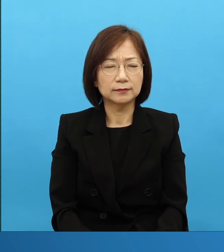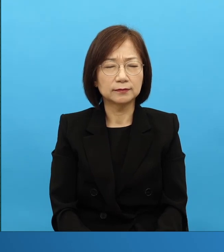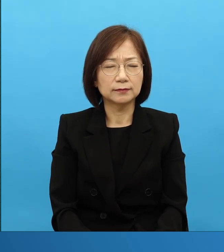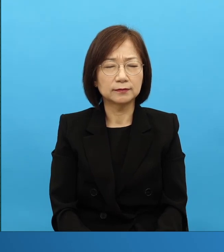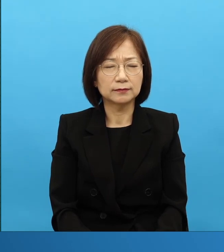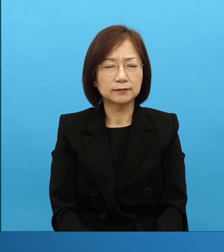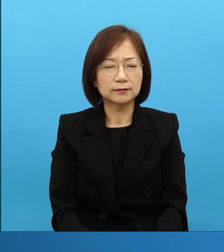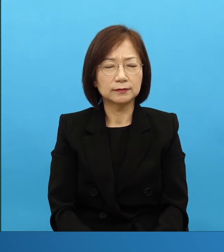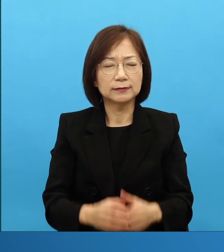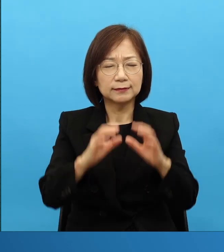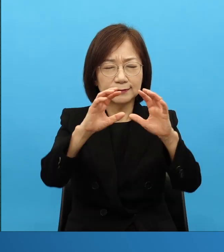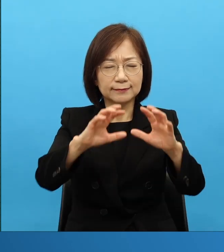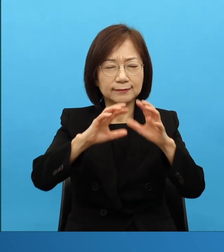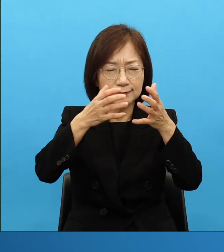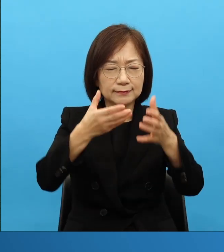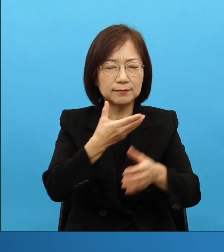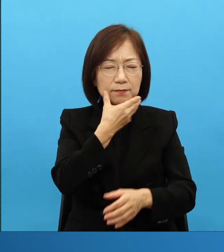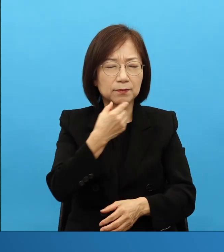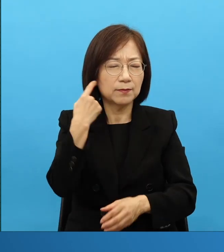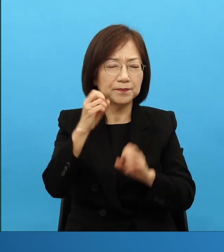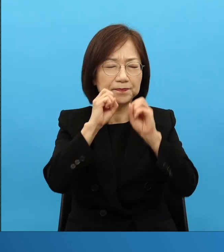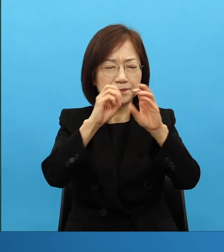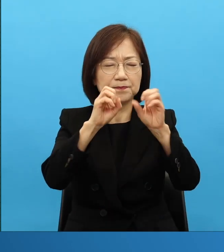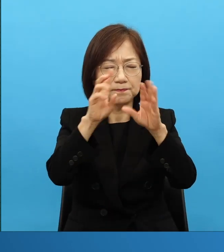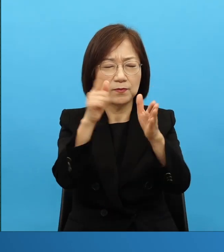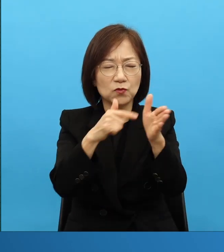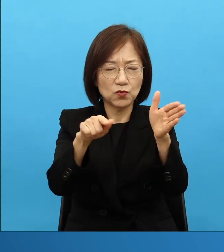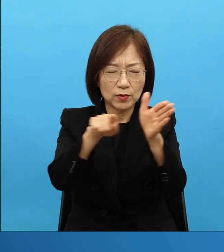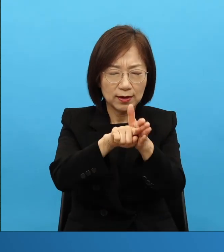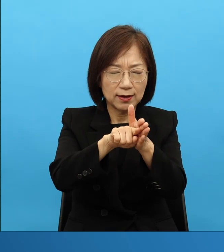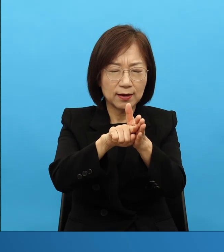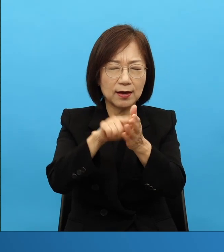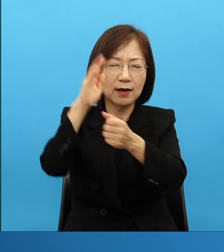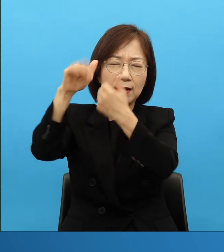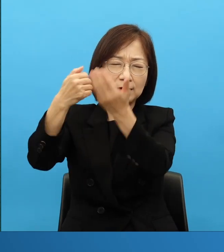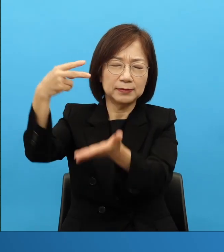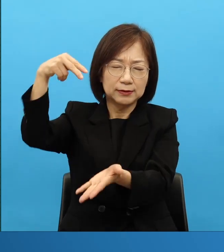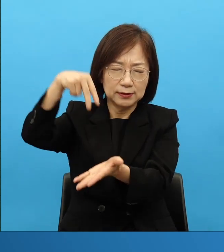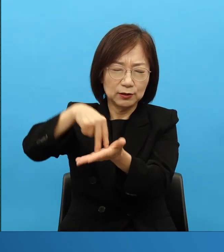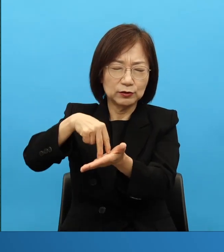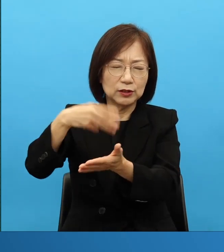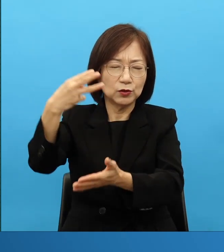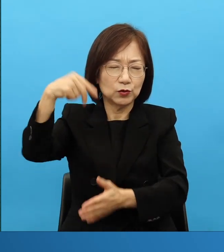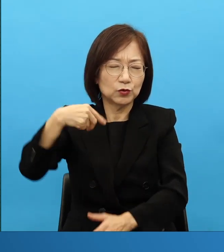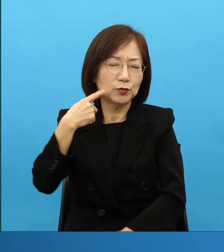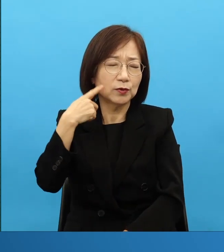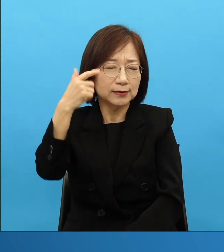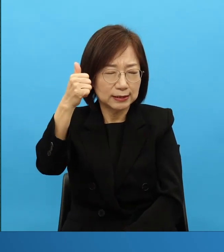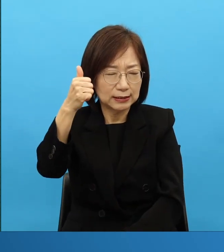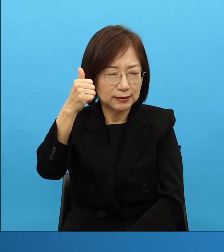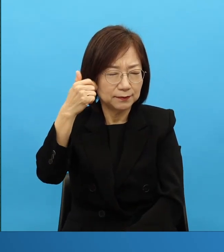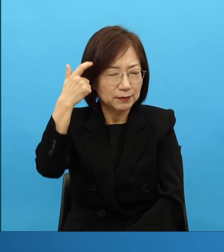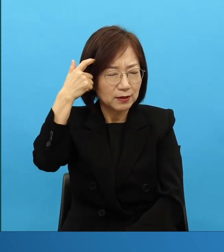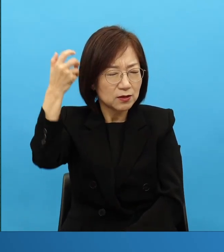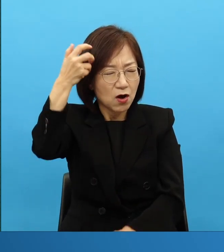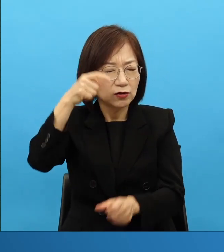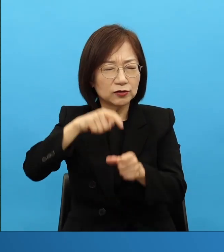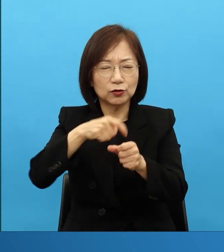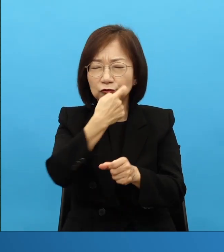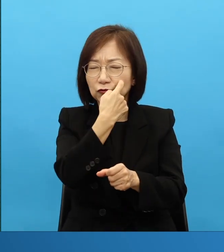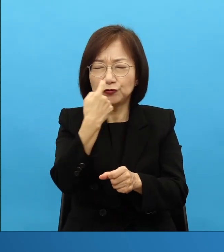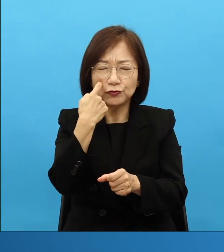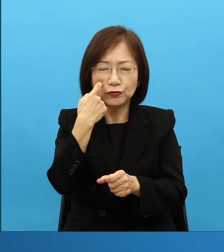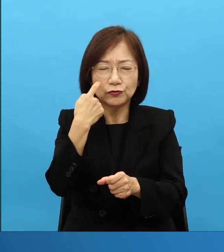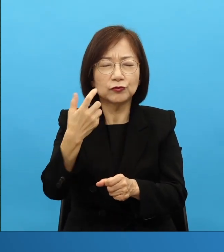세계 복음화를 위해 앞서 세우신 류광수 목사님에게 성견자의 영안과 오력을 더하여 주시며